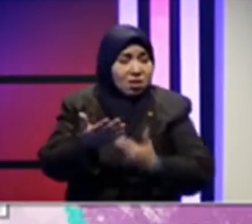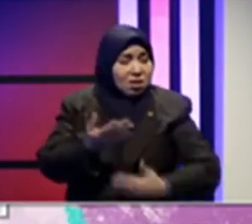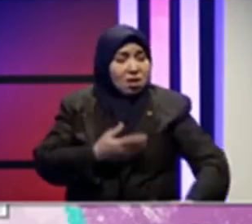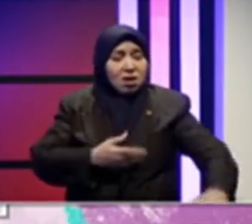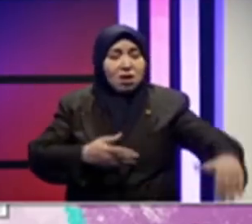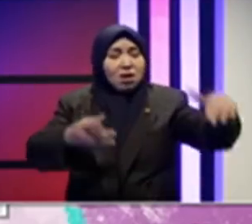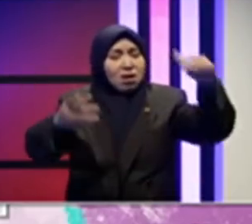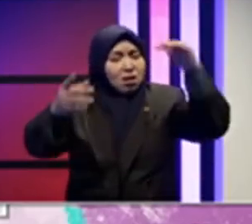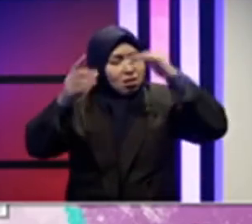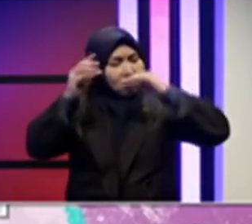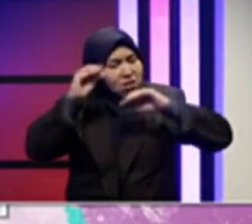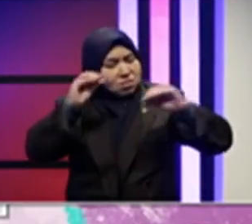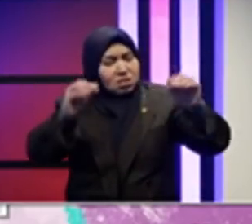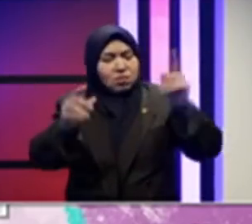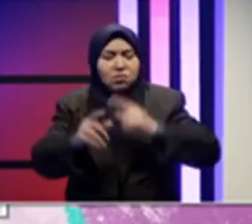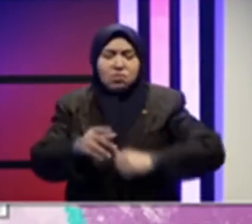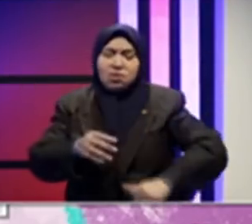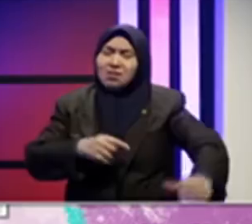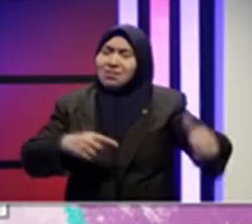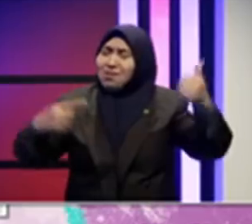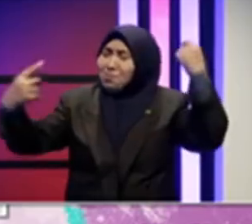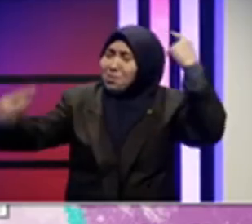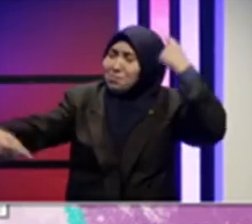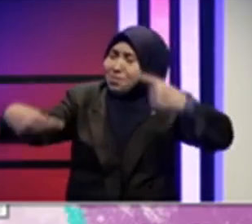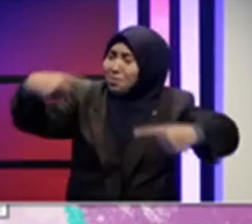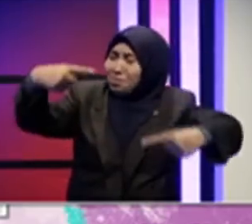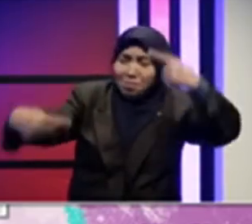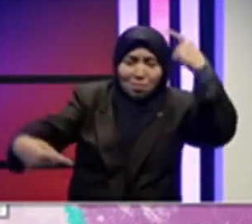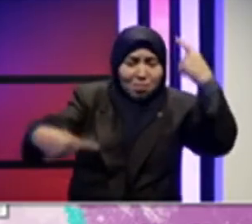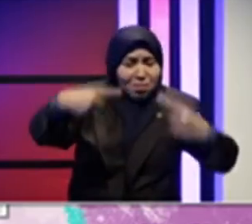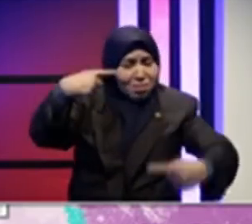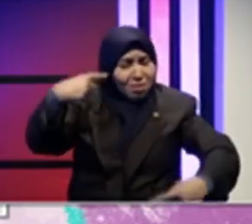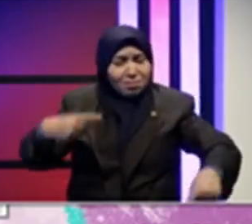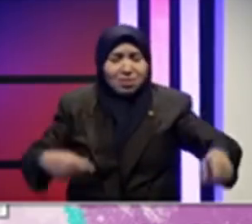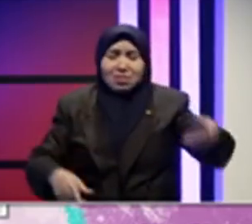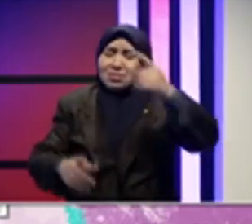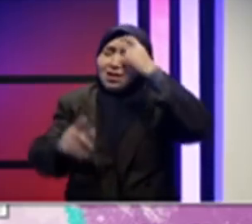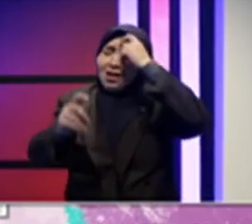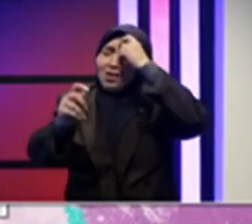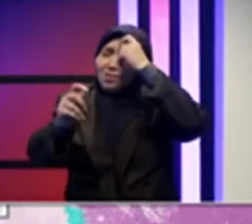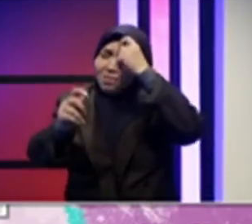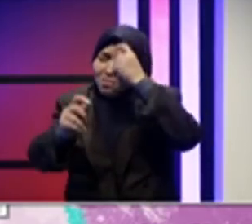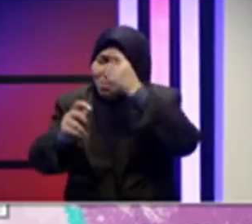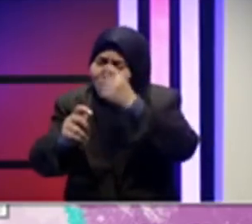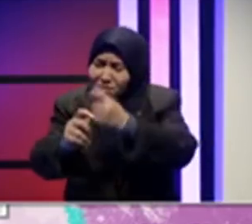li ubayyana lakum ba'dhal ladhi